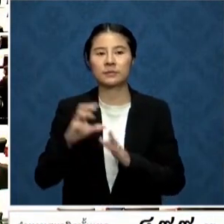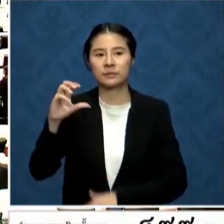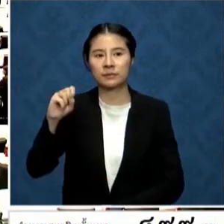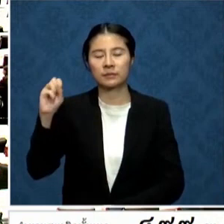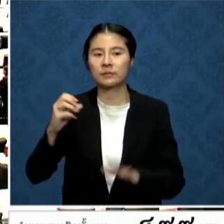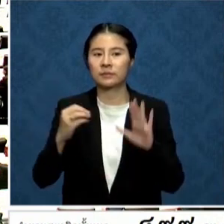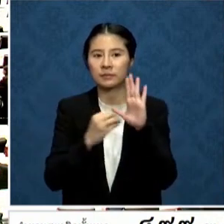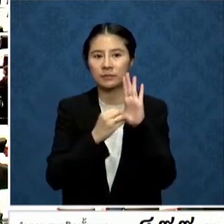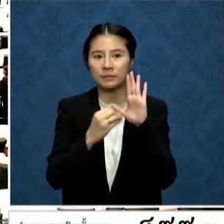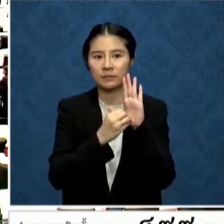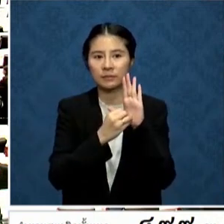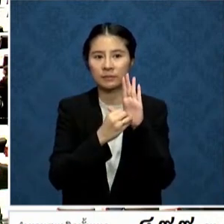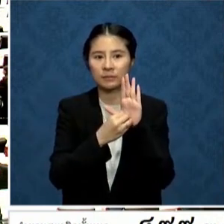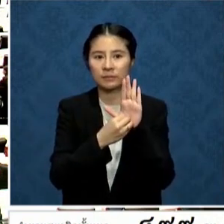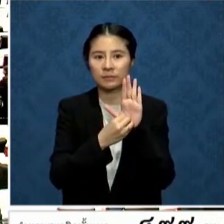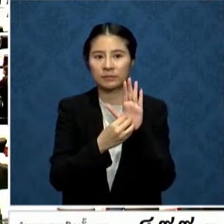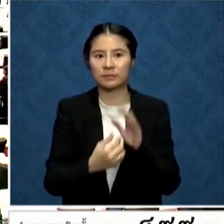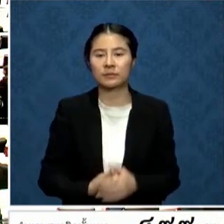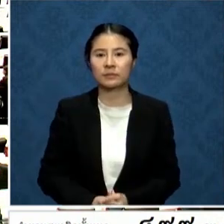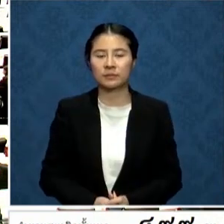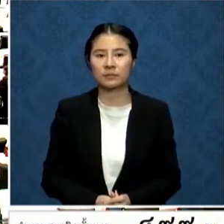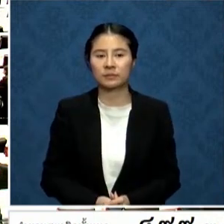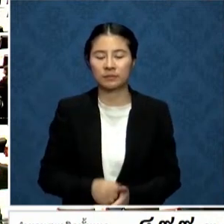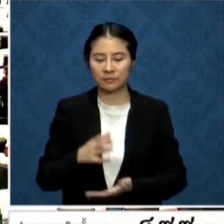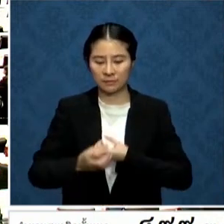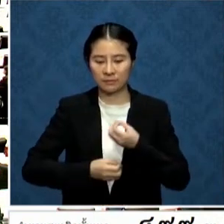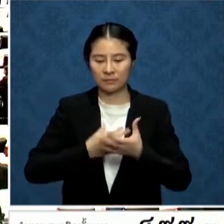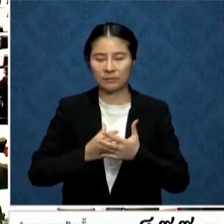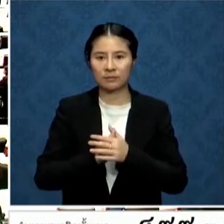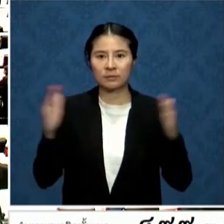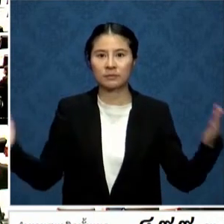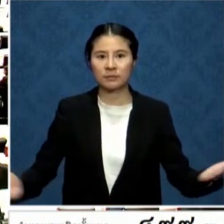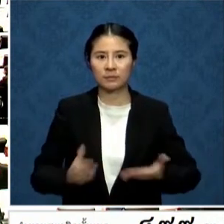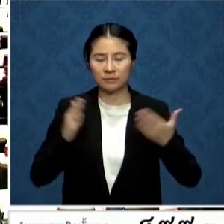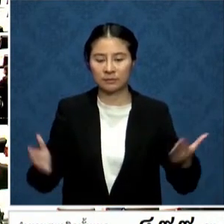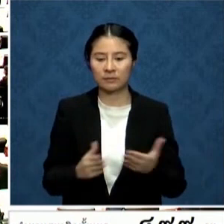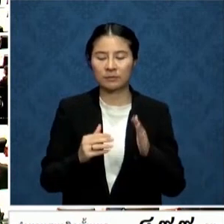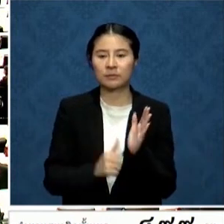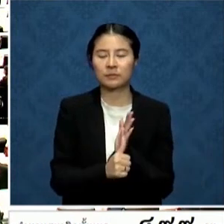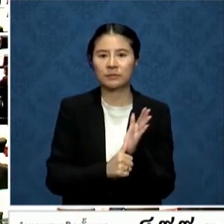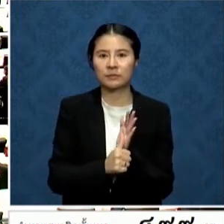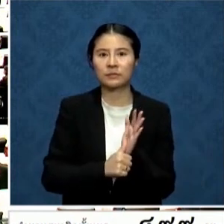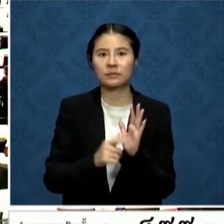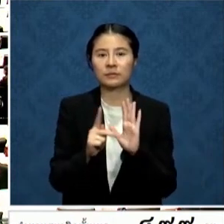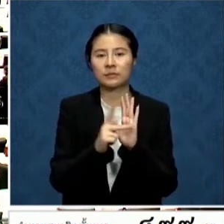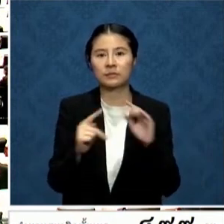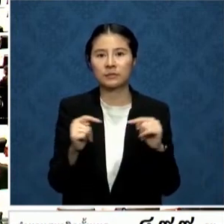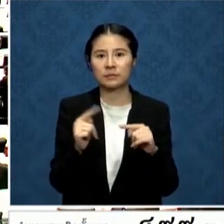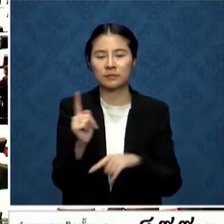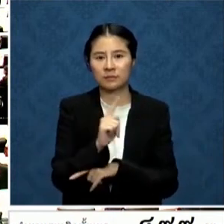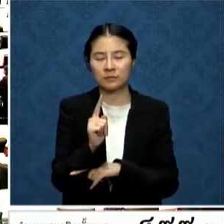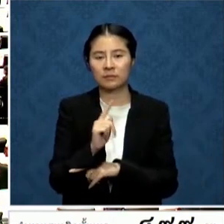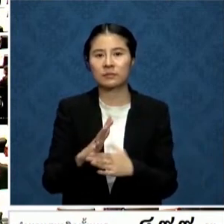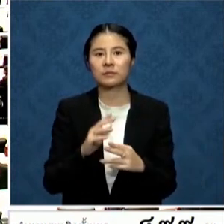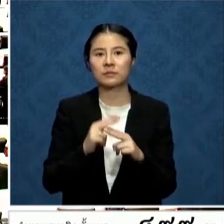หนองจอกมีนบุรีล่าดกระบังขออนุญาตอภิปรายสนับสนุนข้อบังคับการแก้ไขข้อบังคับของท่านพฤต